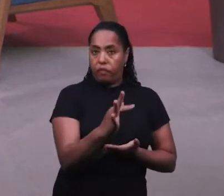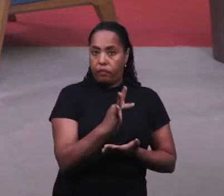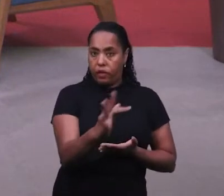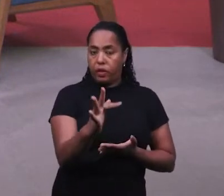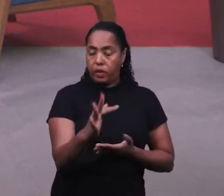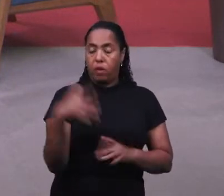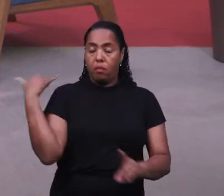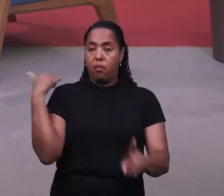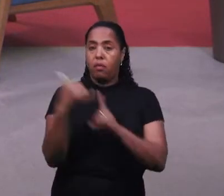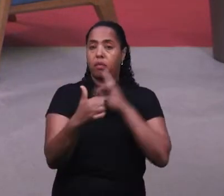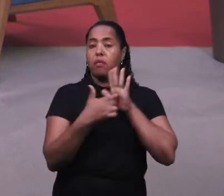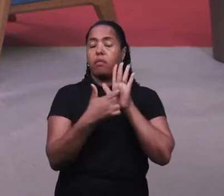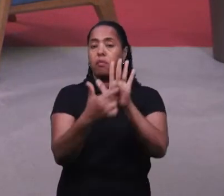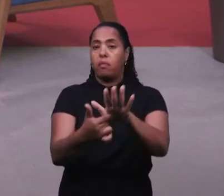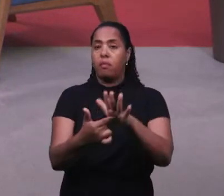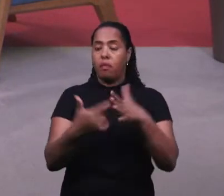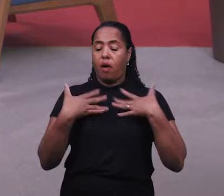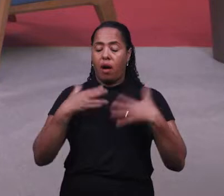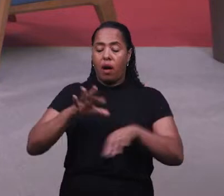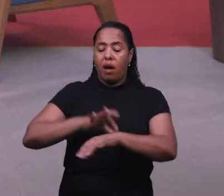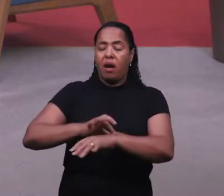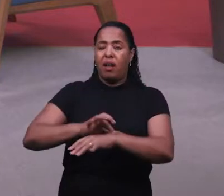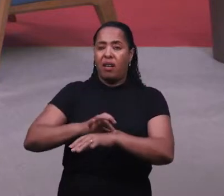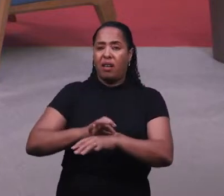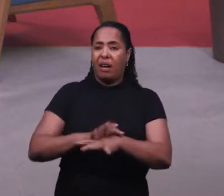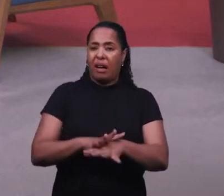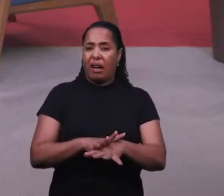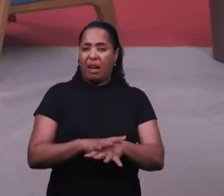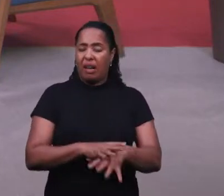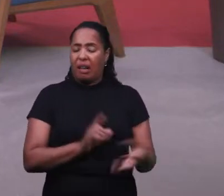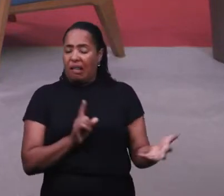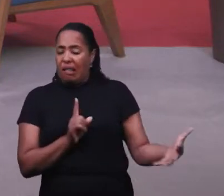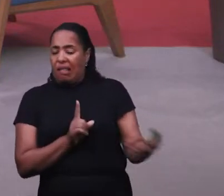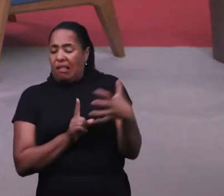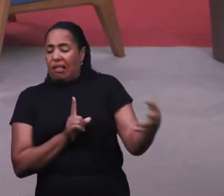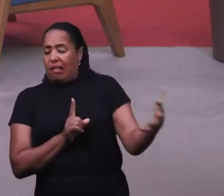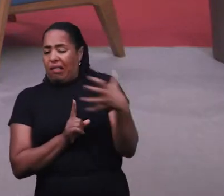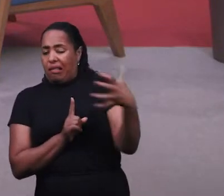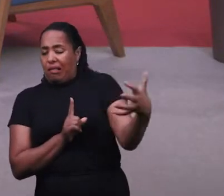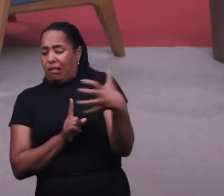Philistins, prophétiquement, pointent vers la chair, n'est-ce pas?